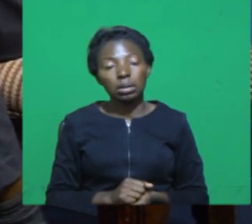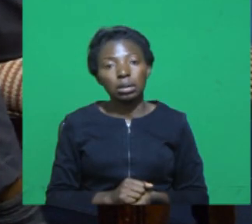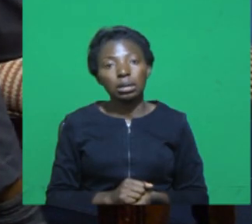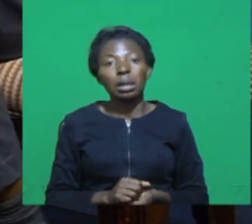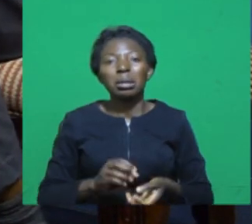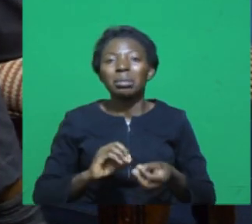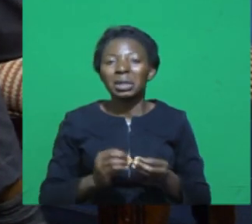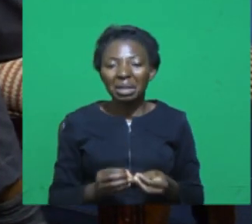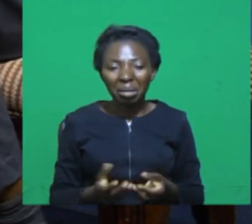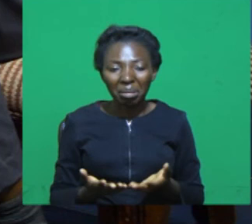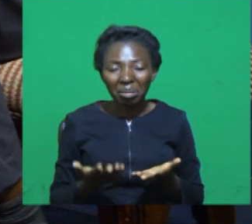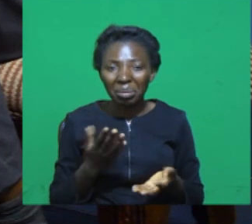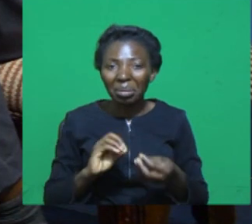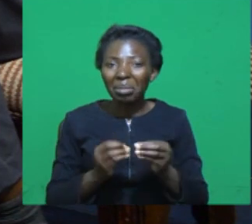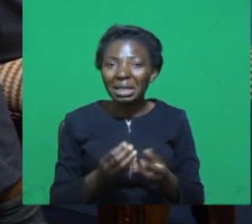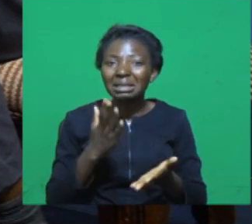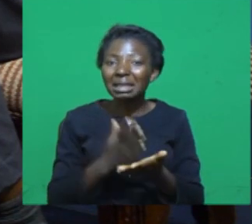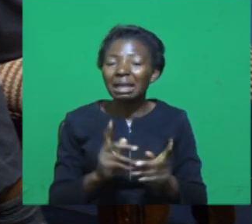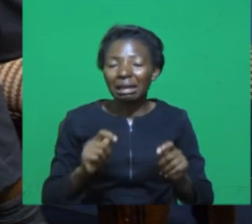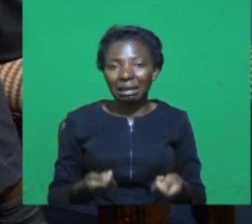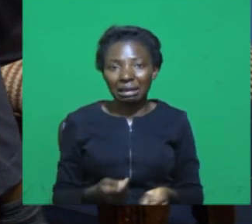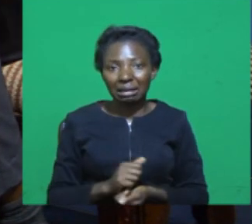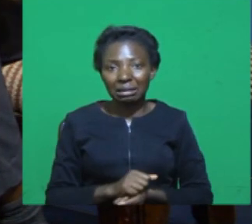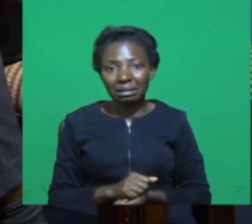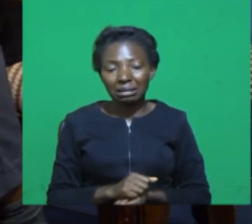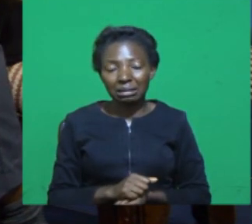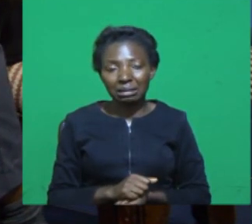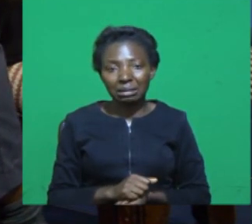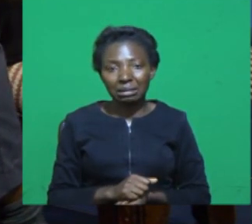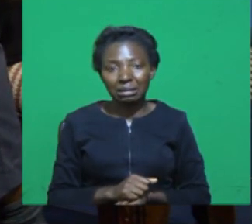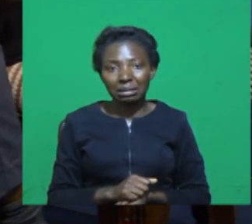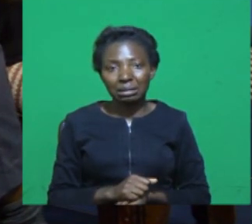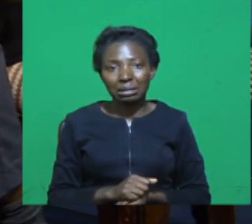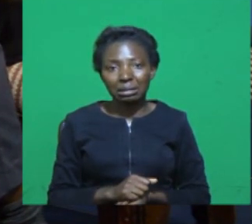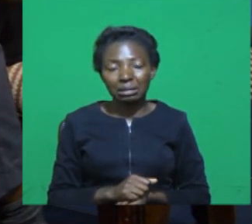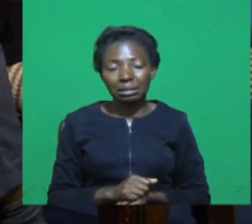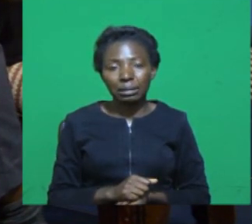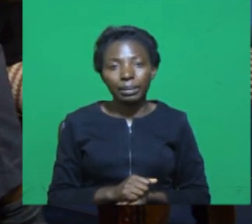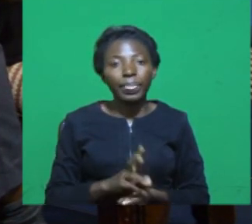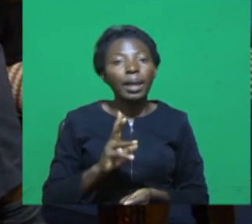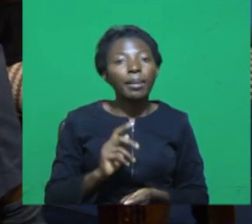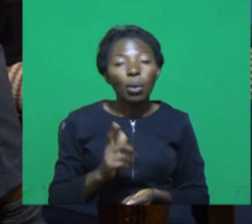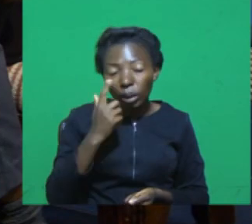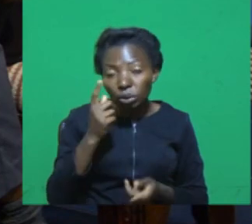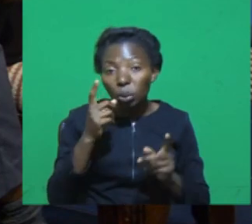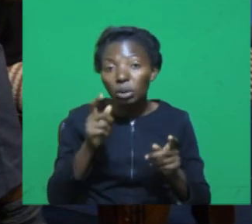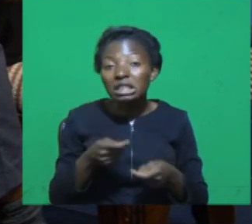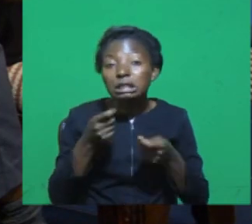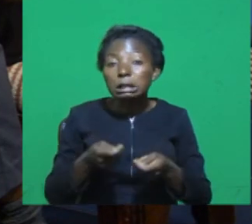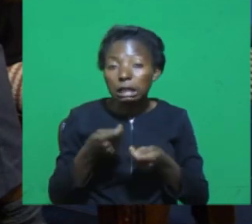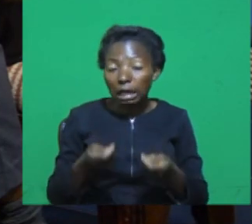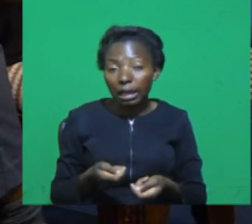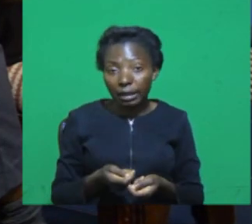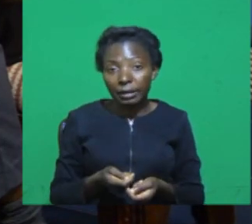kuita kunge uri kuumba patsva. Vari racho rechirungu ndochikati rinogona kusasvika zvakanaka kuvateereri, kuti paunoshingaira, because